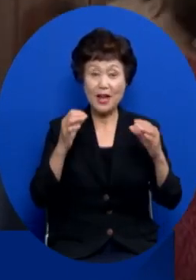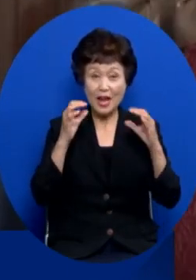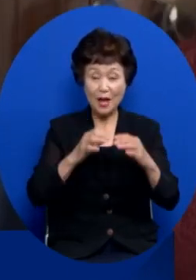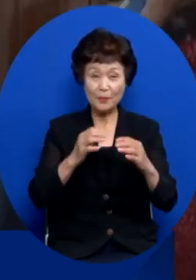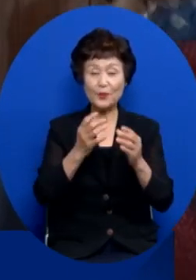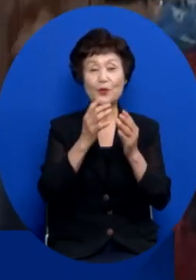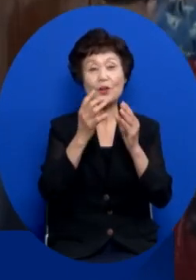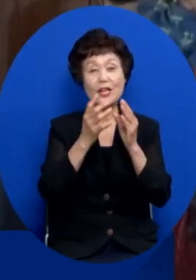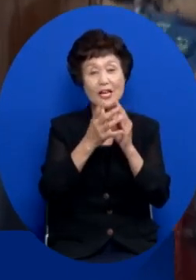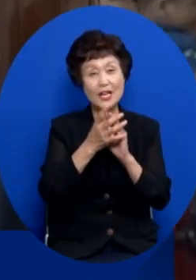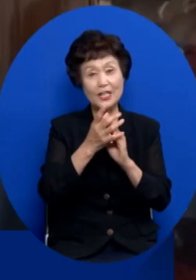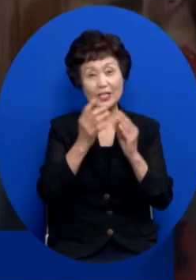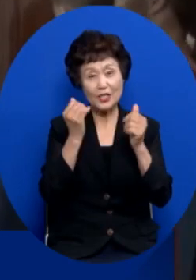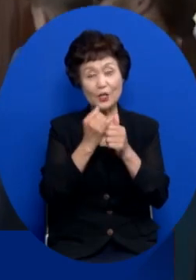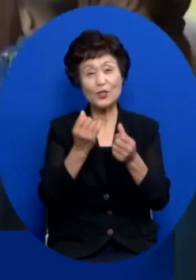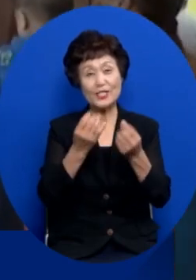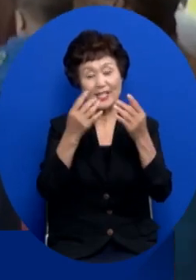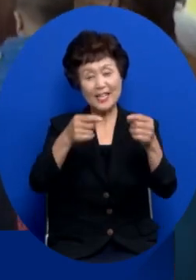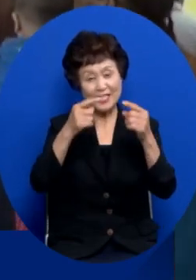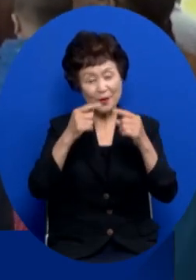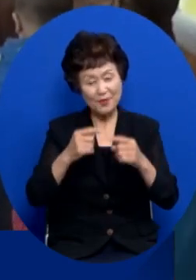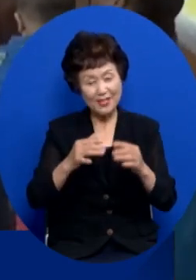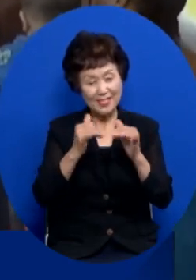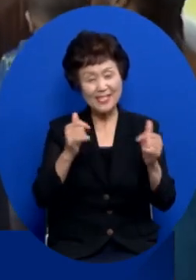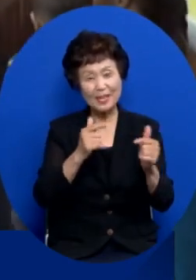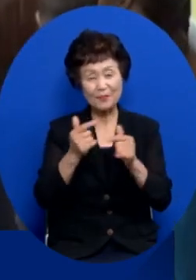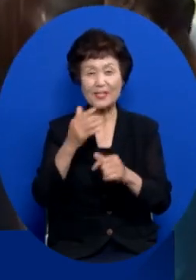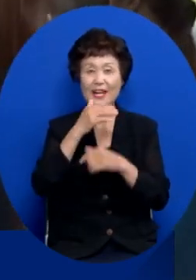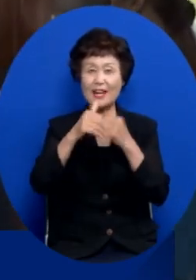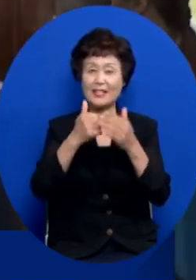그 커플들에게 정말 정말 하나님 이름으로